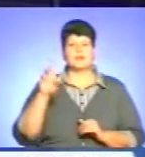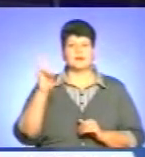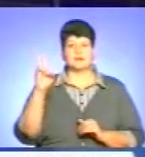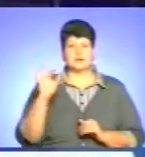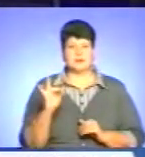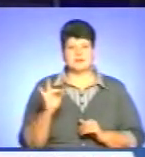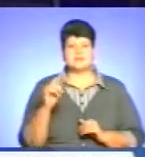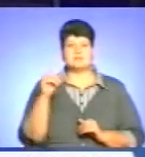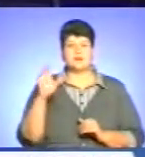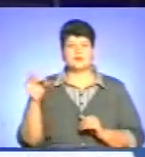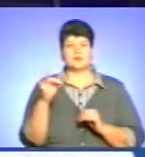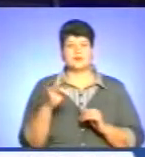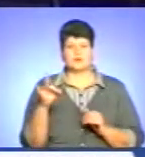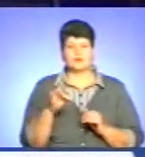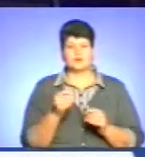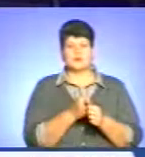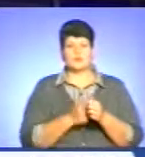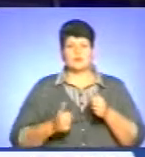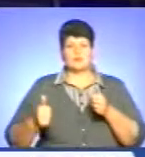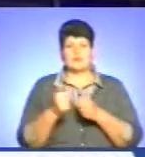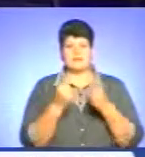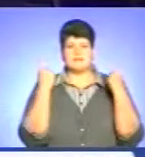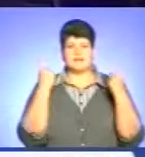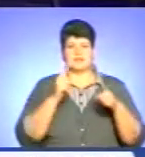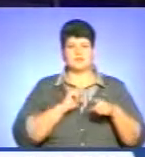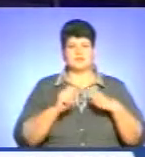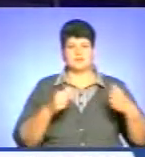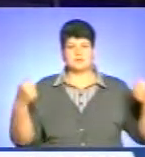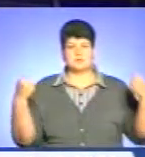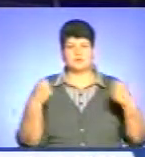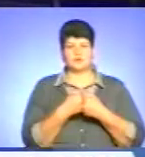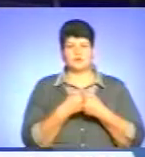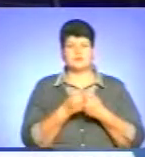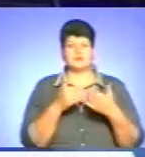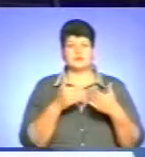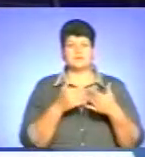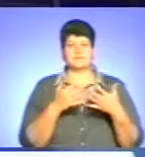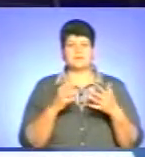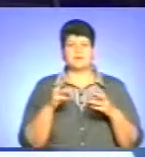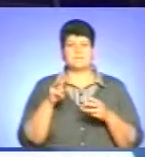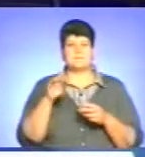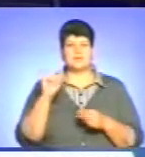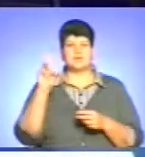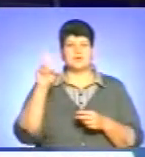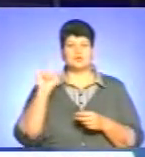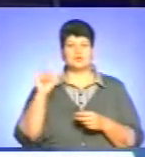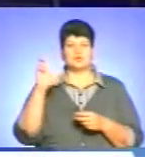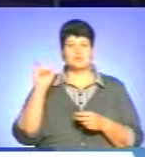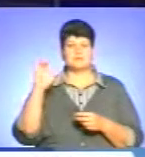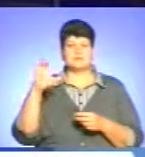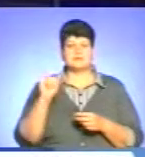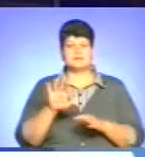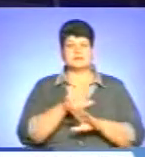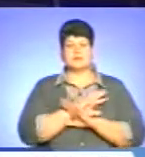автівки ВАЗ-2106 на великій швидкості зіткнувся з позашляховиком марки «Міцубісі». А загинули усі,